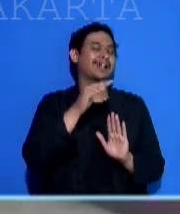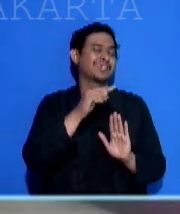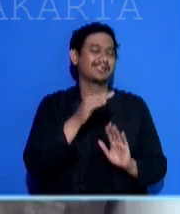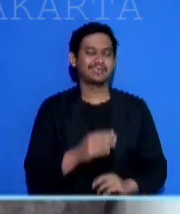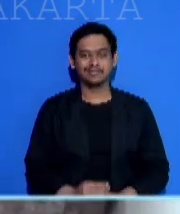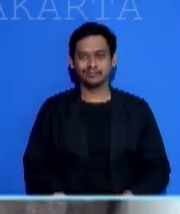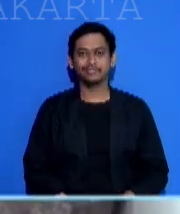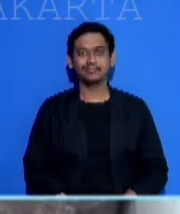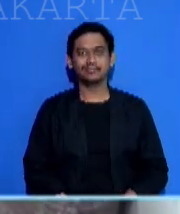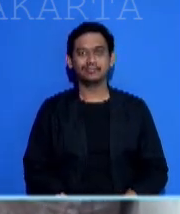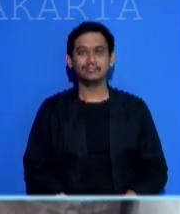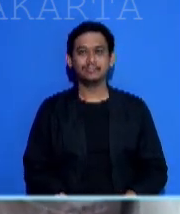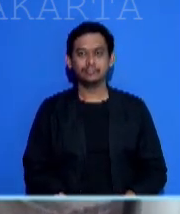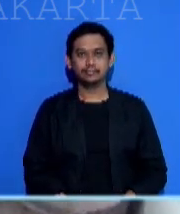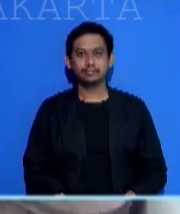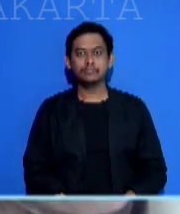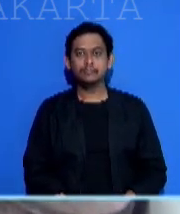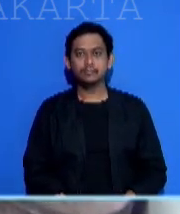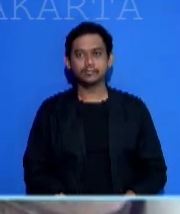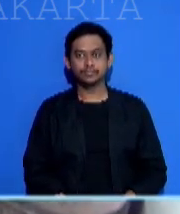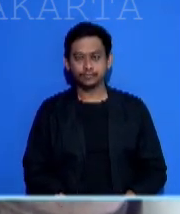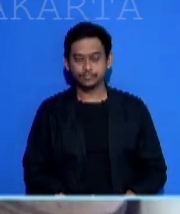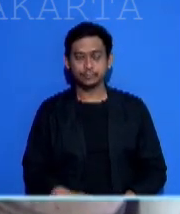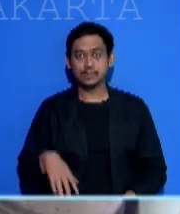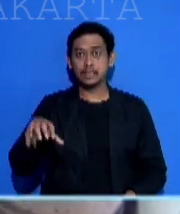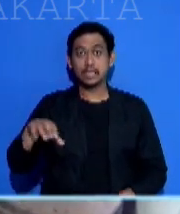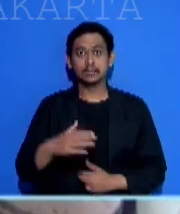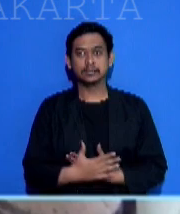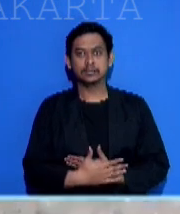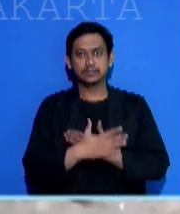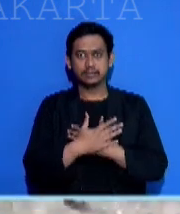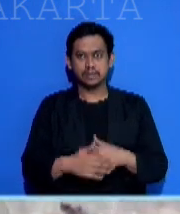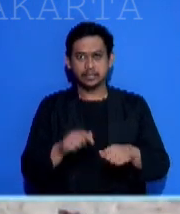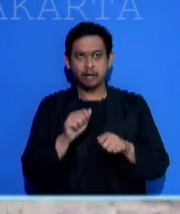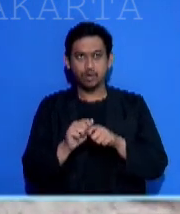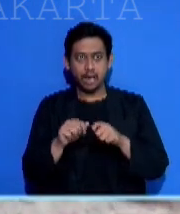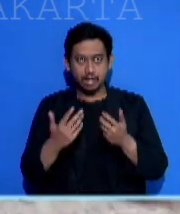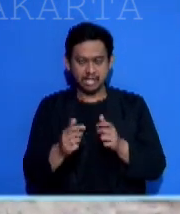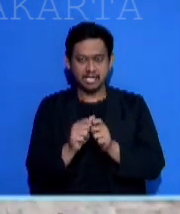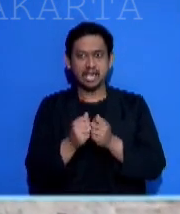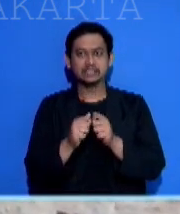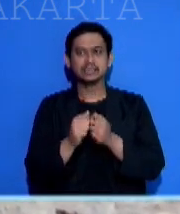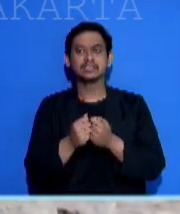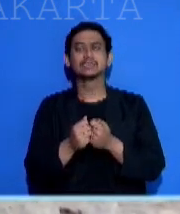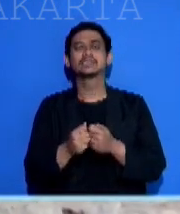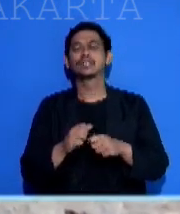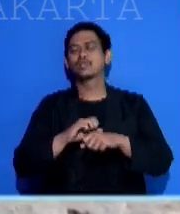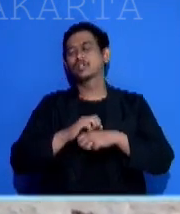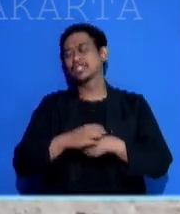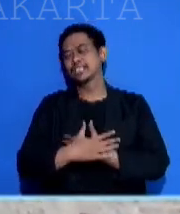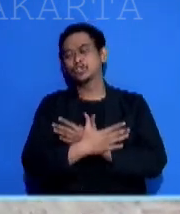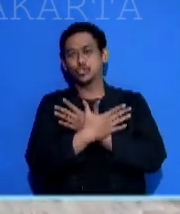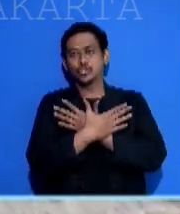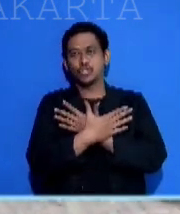Laladan Kapaniwon Karangmojo mujudaken punjering produksi mete ing Gunung Kidul. Mlebet ing pungkasaning wulan Ramadan menika